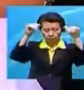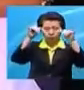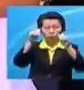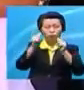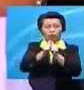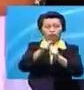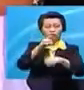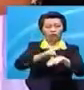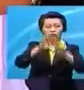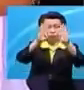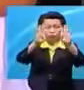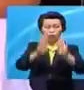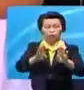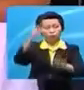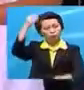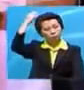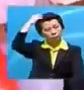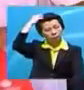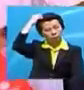RISDA di Bangi, Selangor.